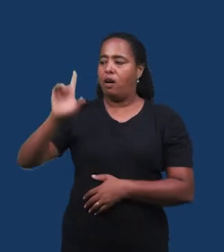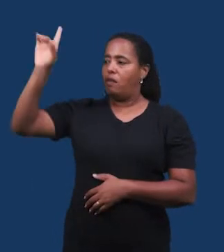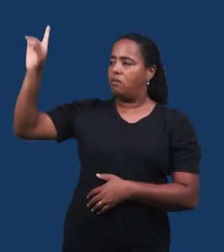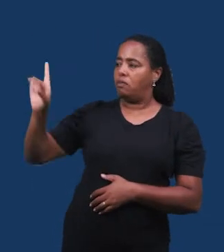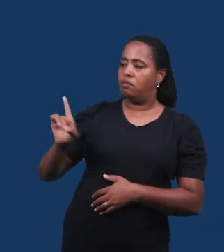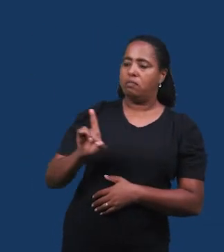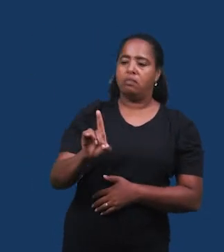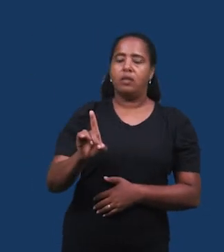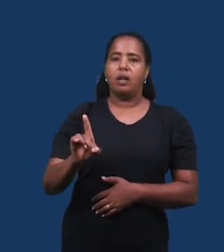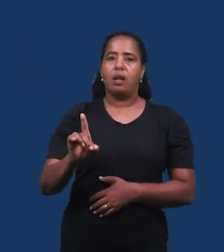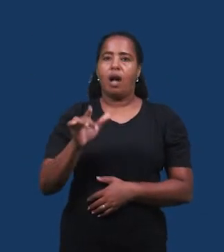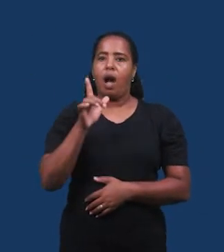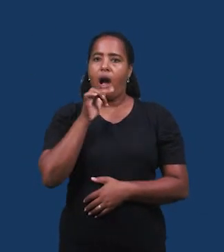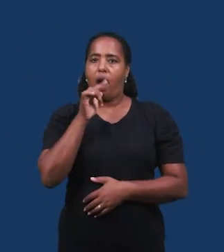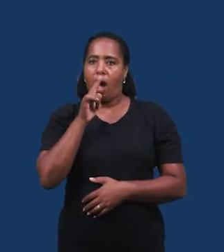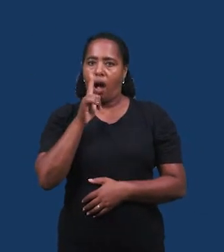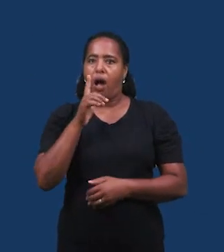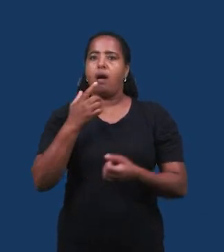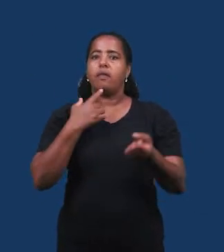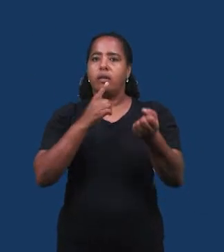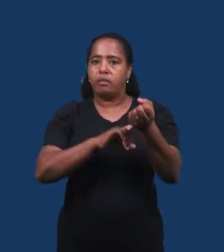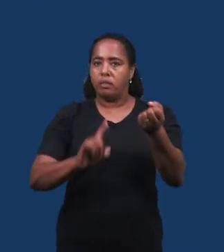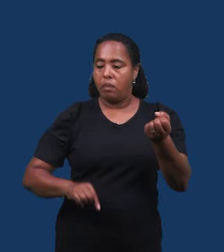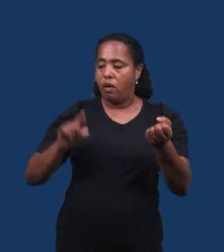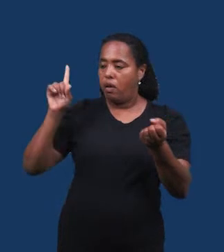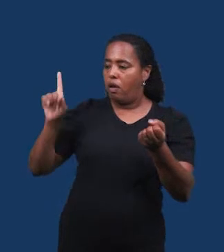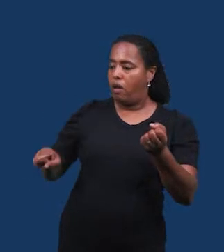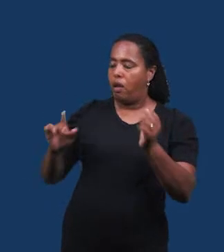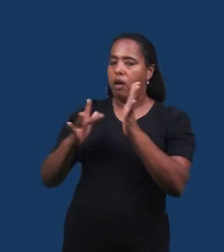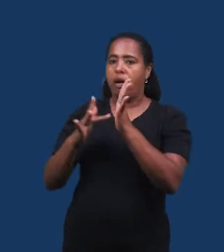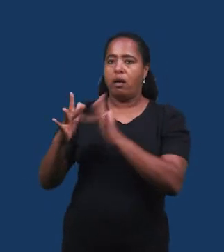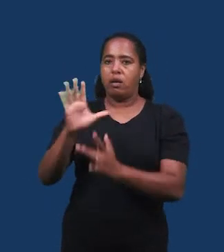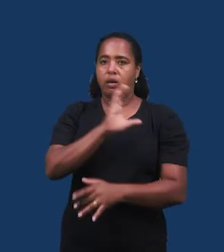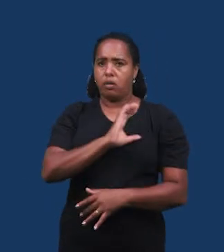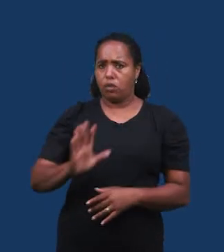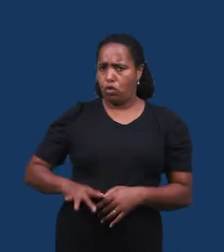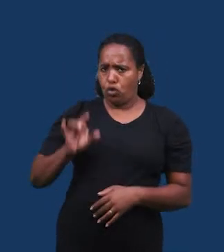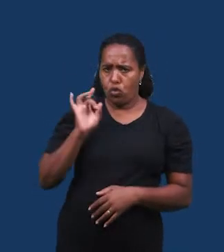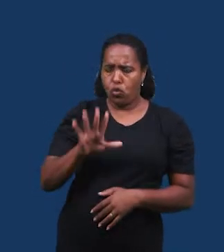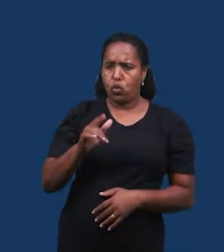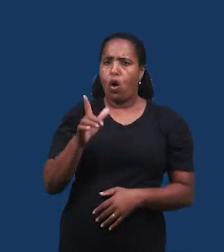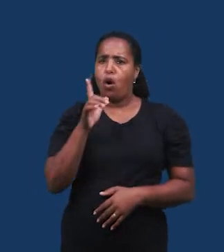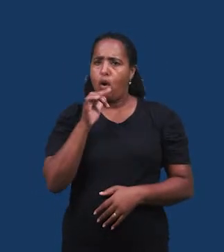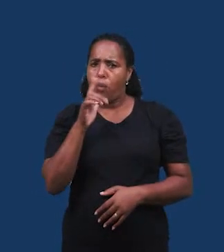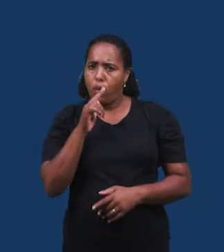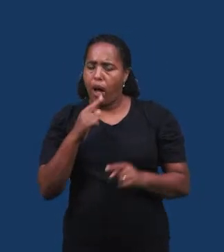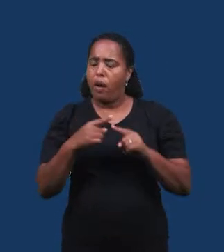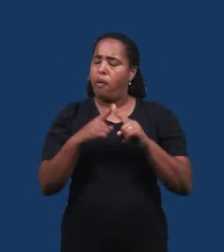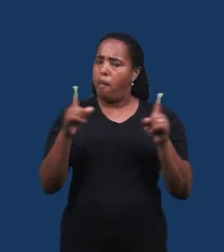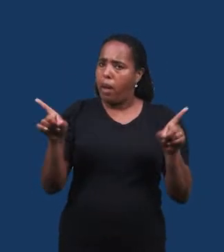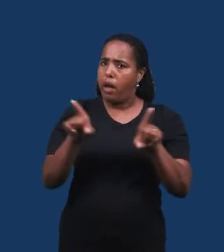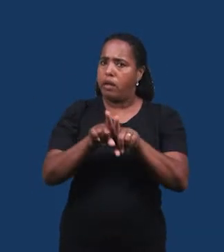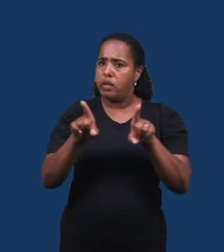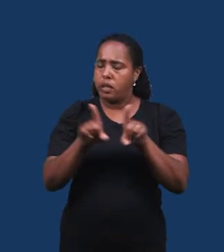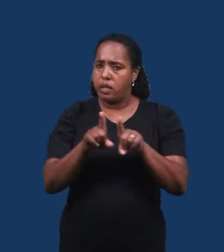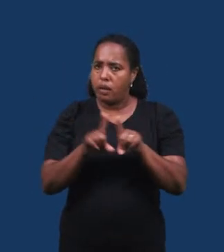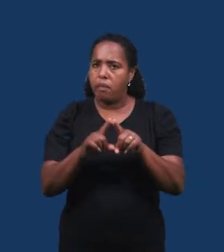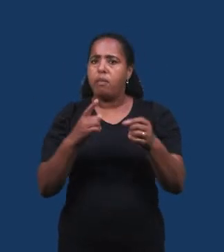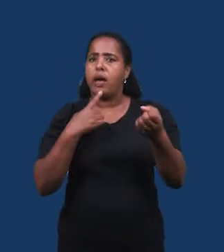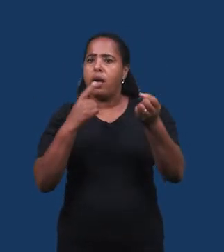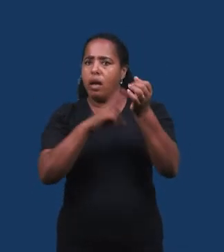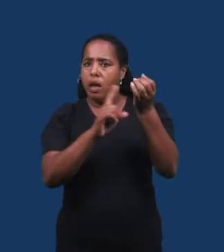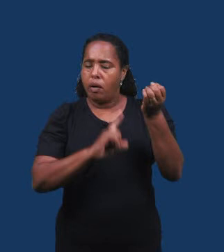Ceci, celui qui est venu par l'eau et le sang, c'est-à-dire Jésus-Christ, pas seulement pour